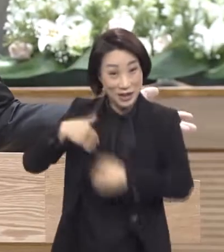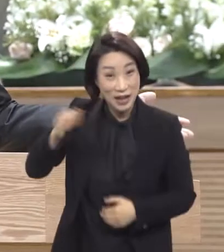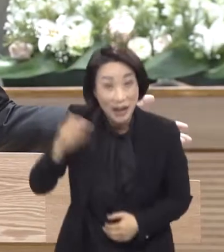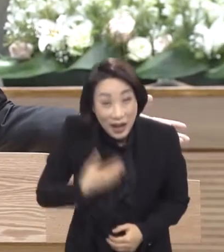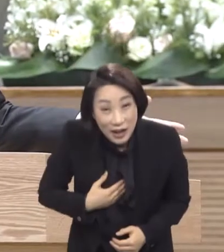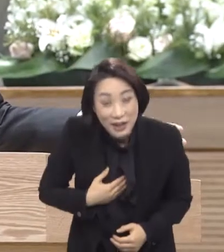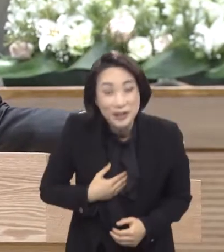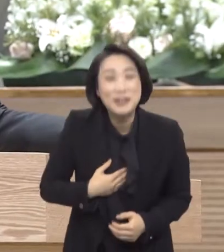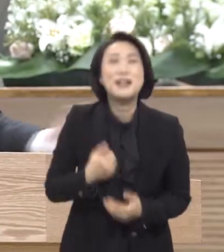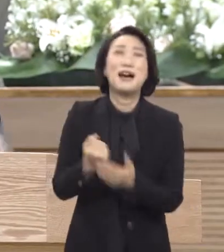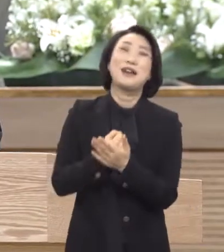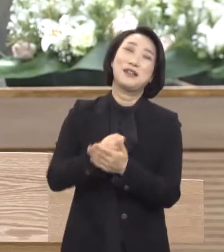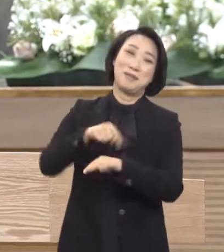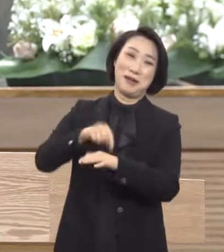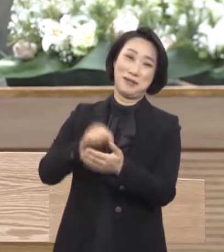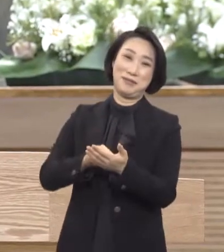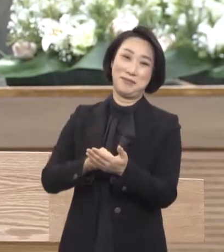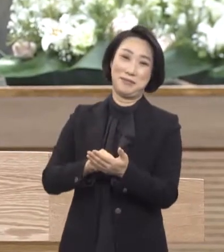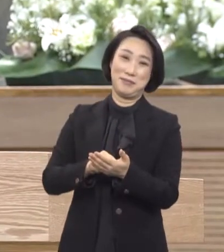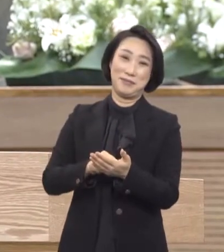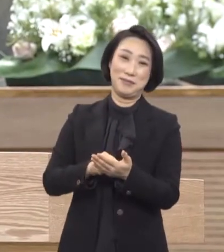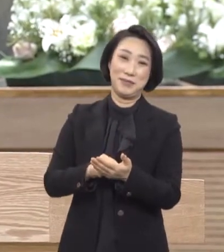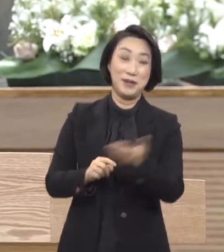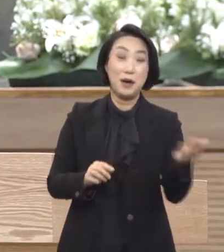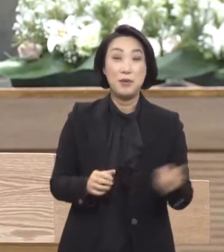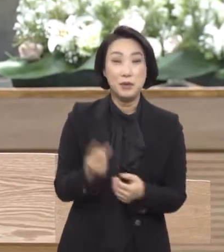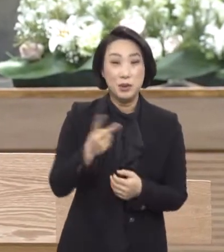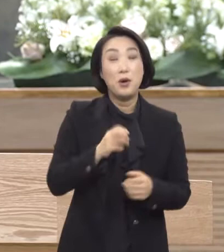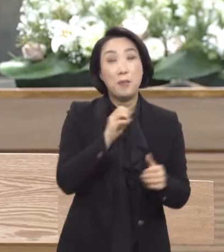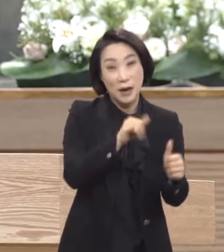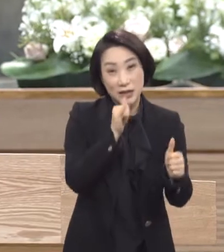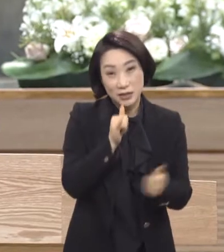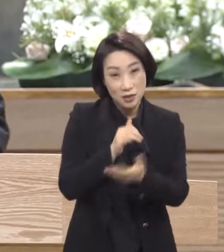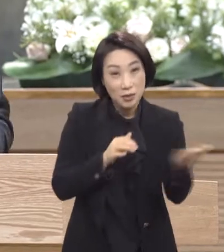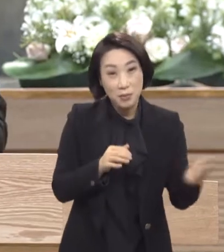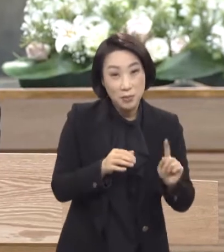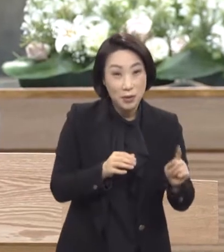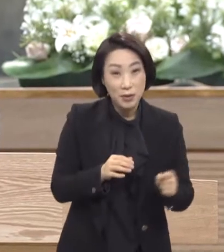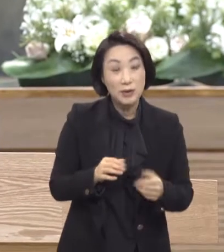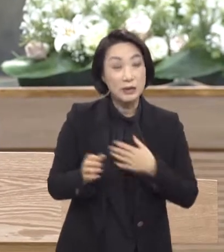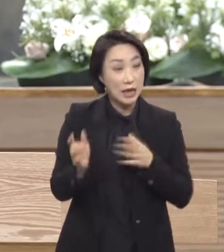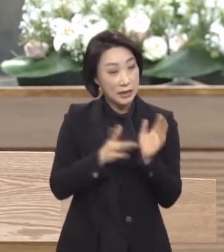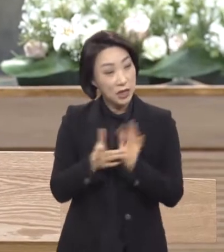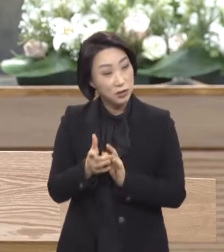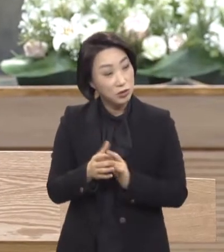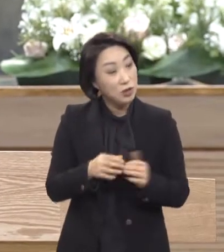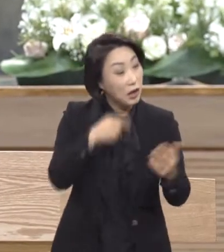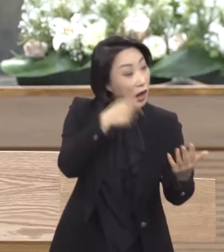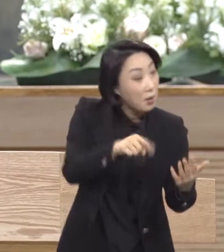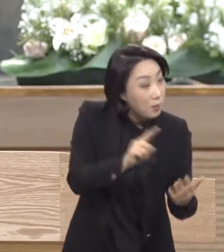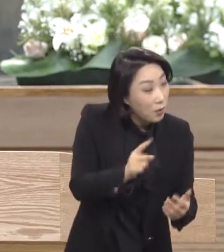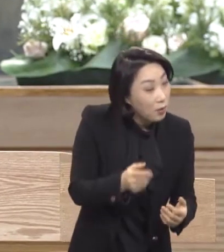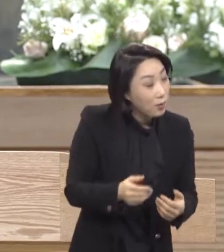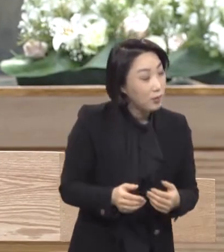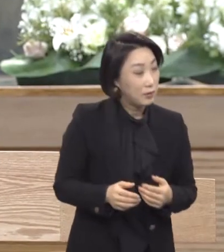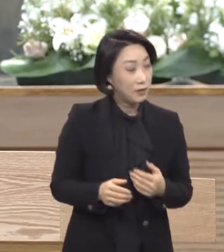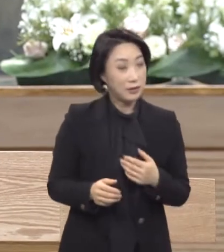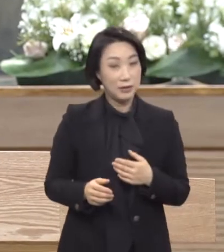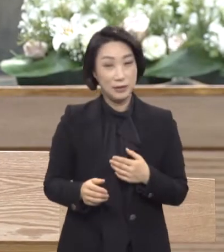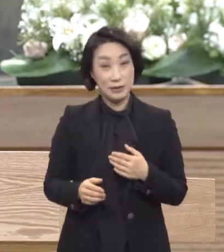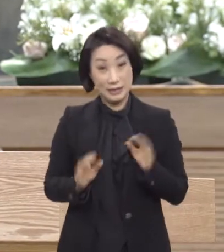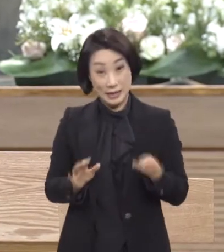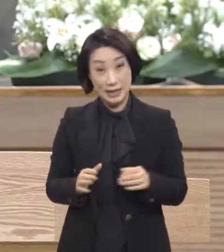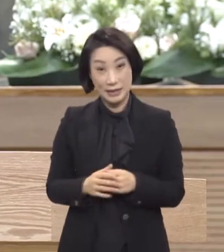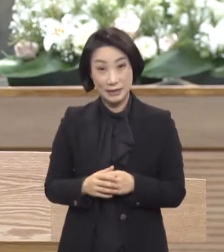이런 애절한 말. 또 말씀하시기를 내가 이루는 것은 응?